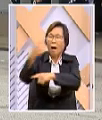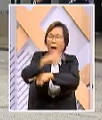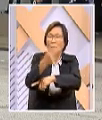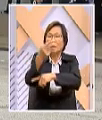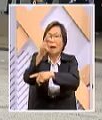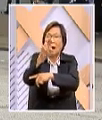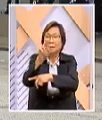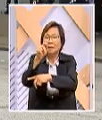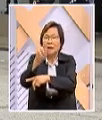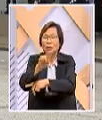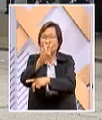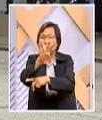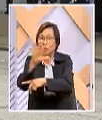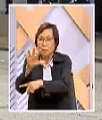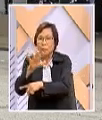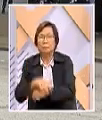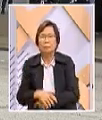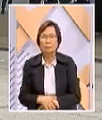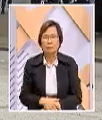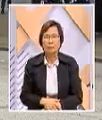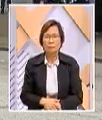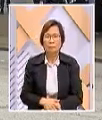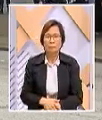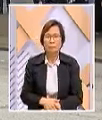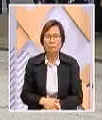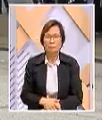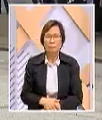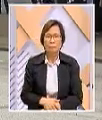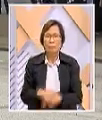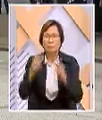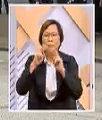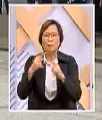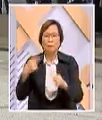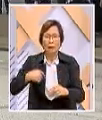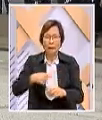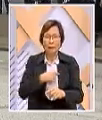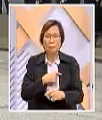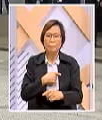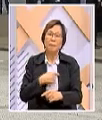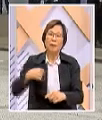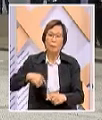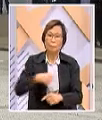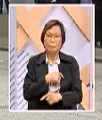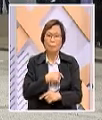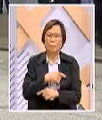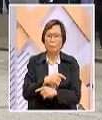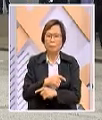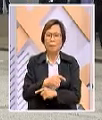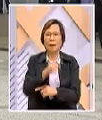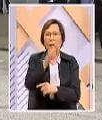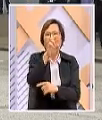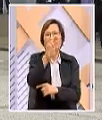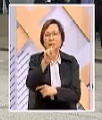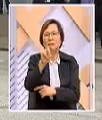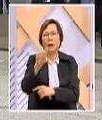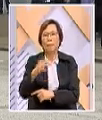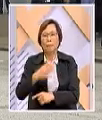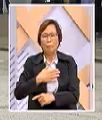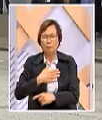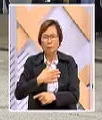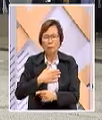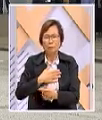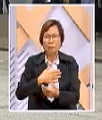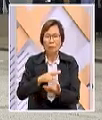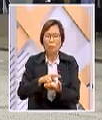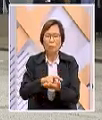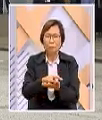RPM ke-75. Dan anda kini sedang menyaksikan kami sudah semestinya di saluran berita RPM My Preview